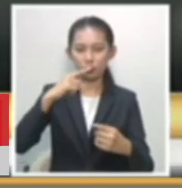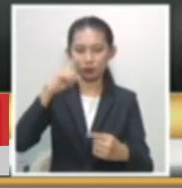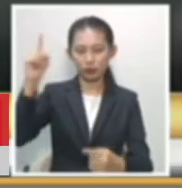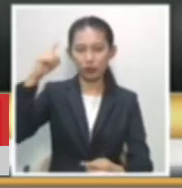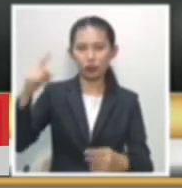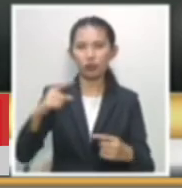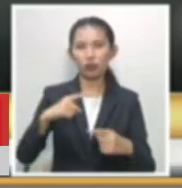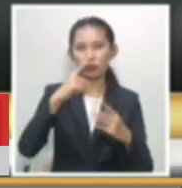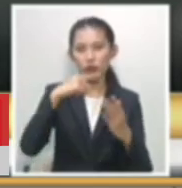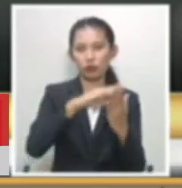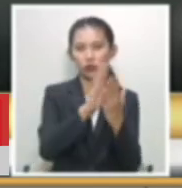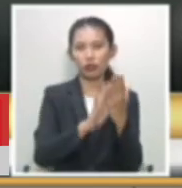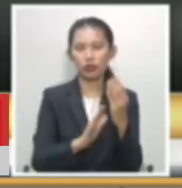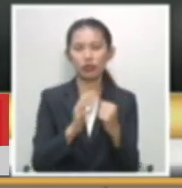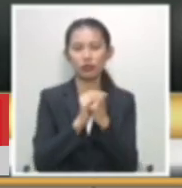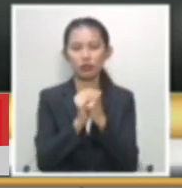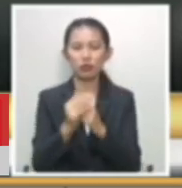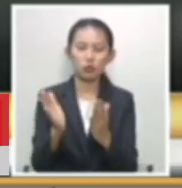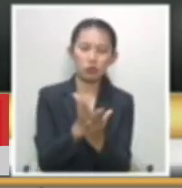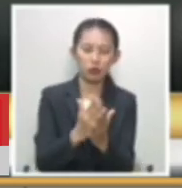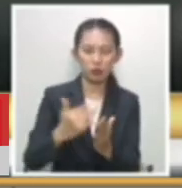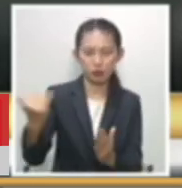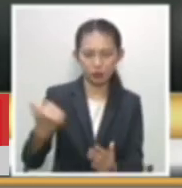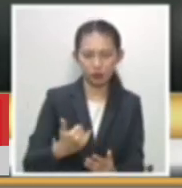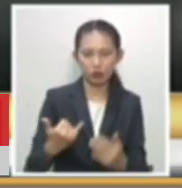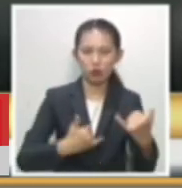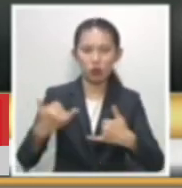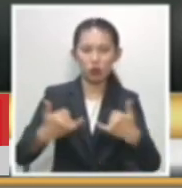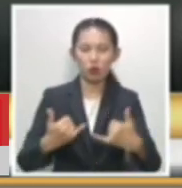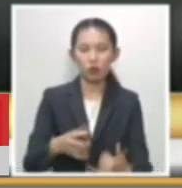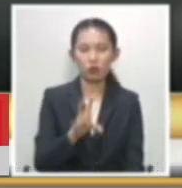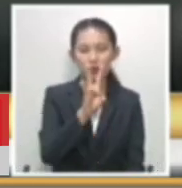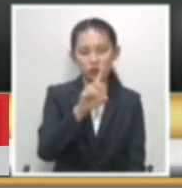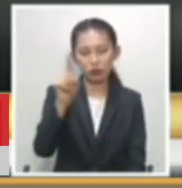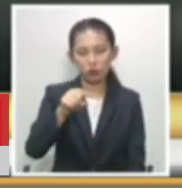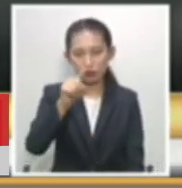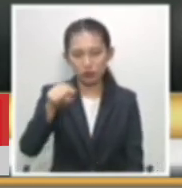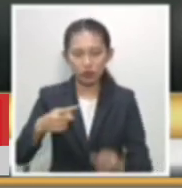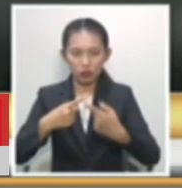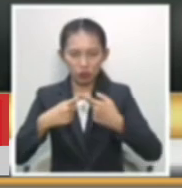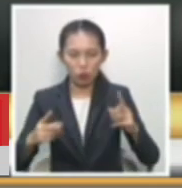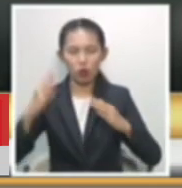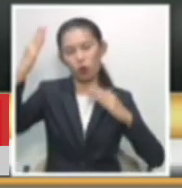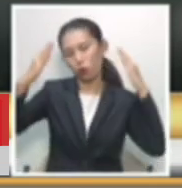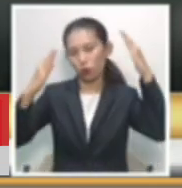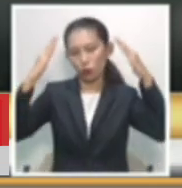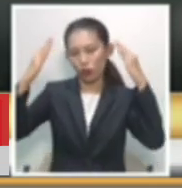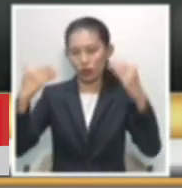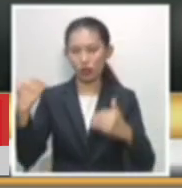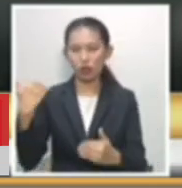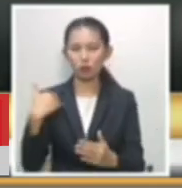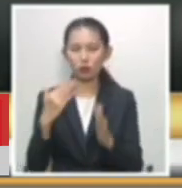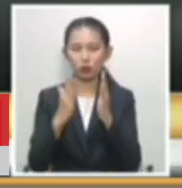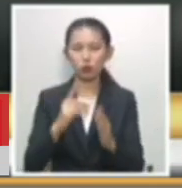เพียง 7% ค่ะแต่ในเวลาเดียวกันเวียดนามเขาได้นักท่องเที่ยวจีนไป